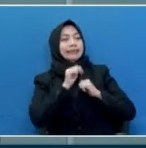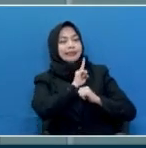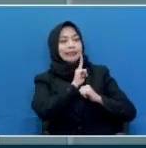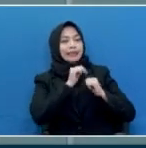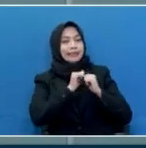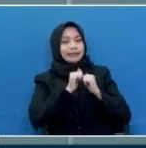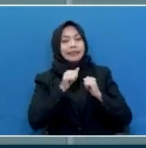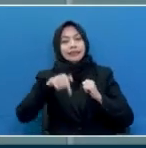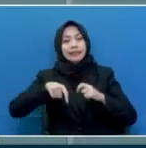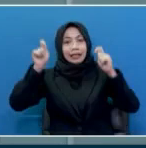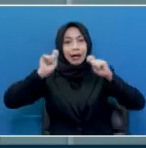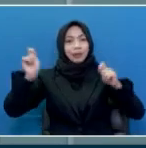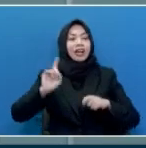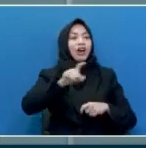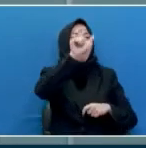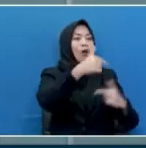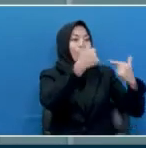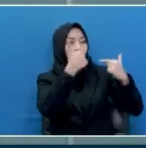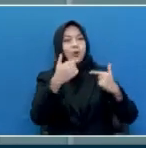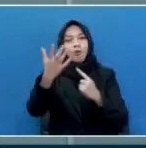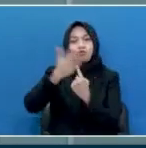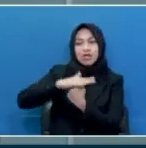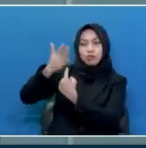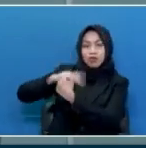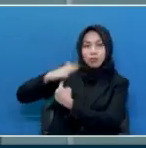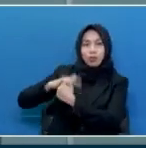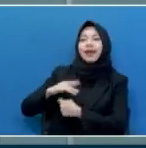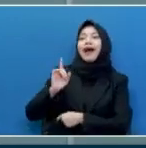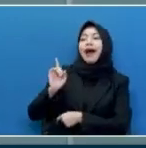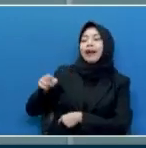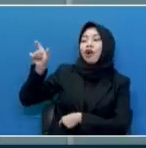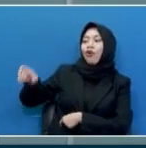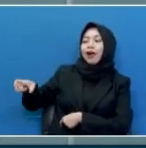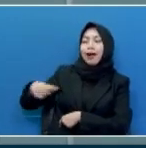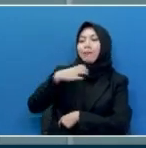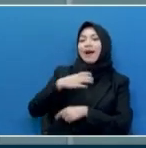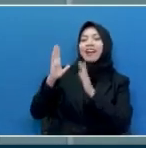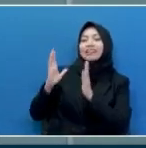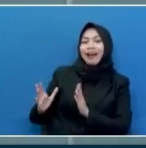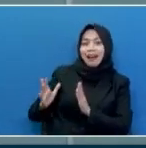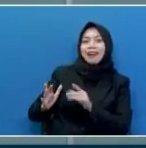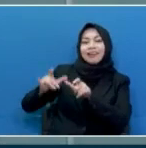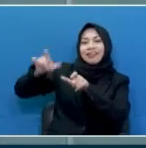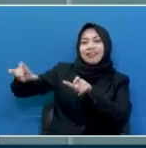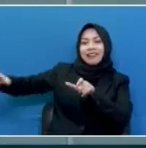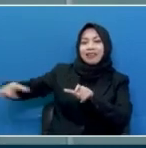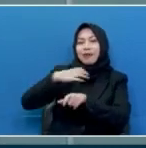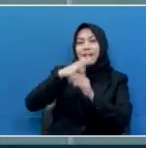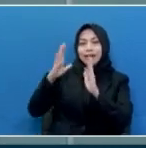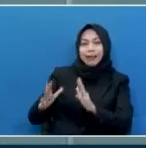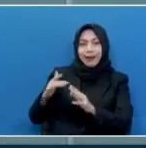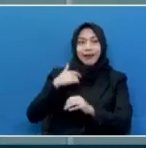dalam kampanye ini saya dibully-bully Saya sudah punya loh yang namanya pengacara pengacara saya tepat janji